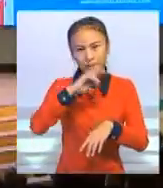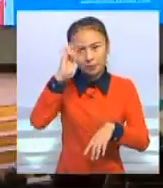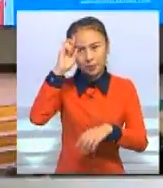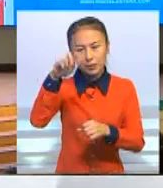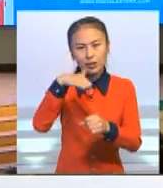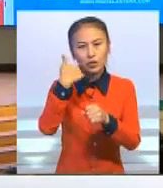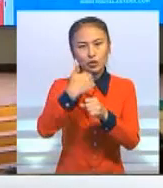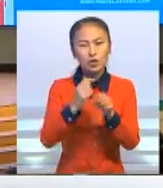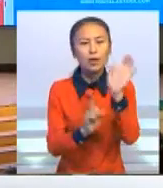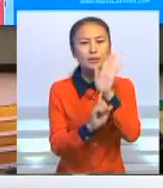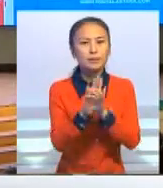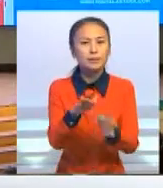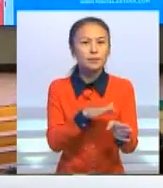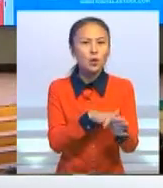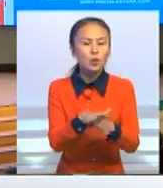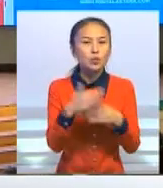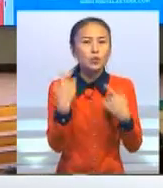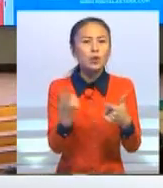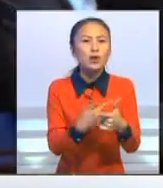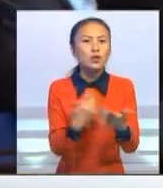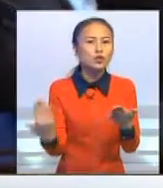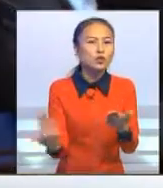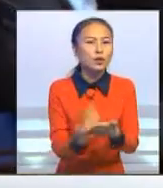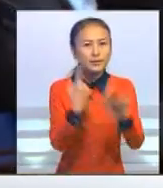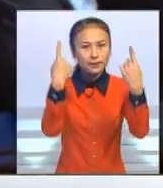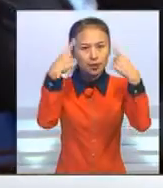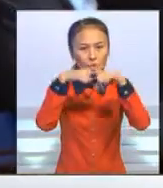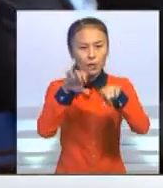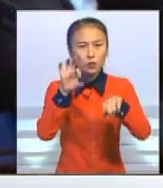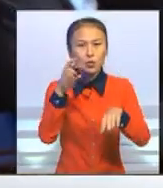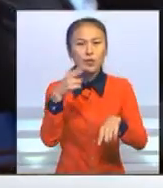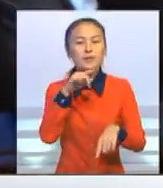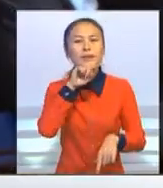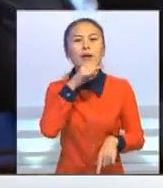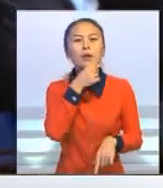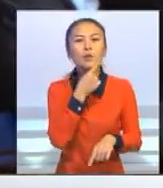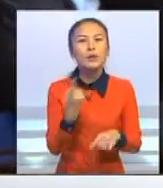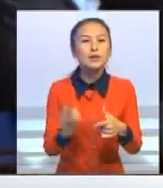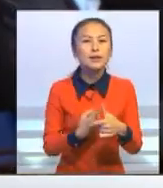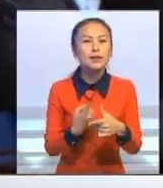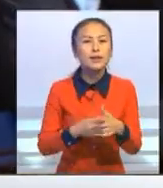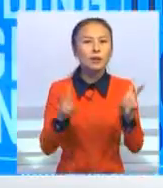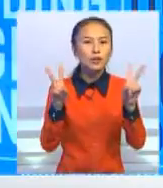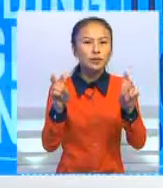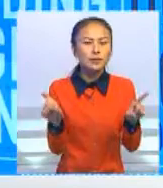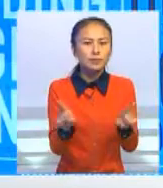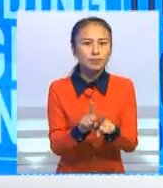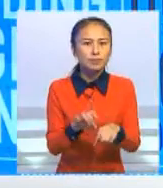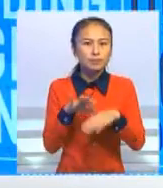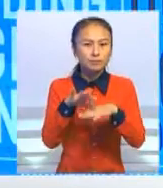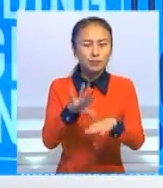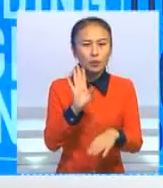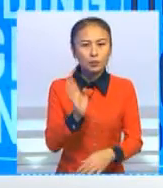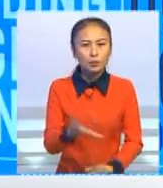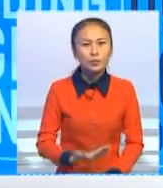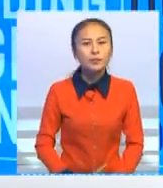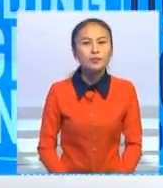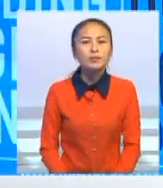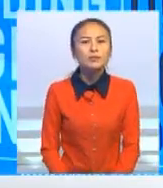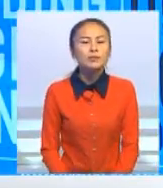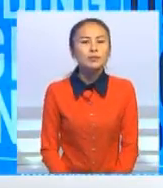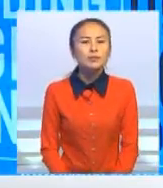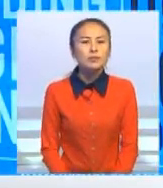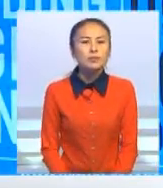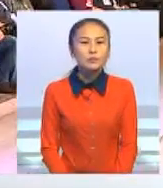мемлекеттік бағдарламасы жүзеге асырылып жатыр. Сол арқылы жаңа технологиялар әлеуметтік экономикалық салаларға енгізіледі деді сала басшысы.